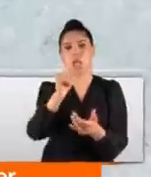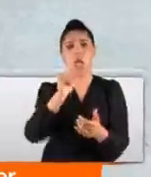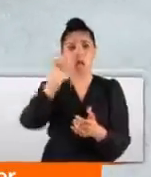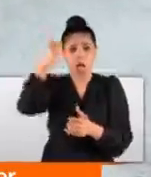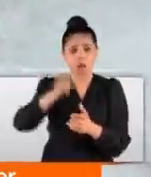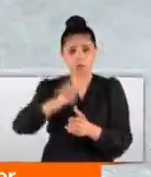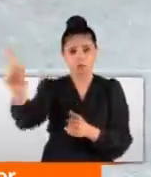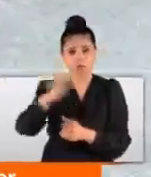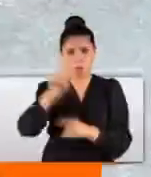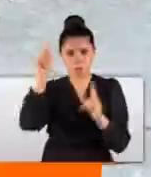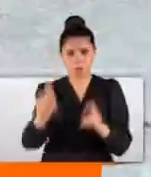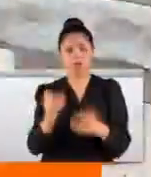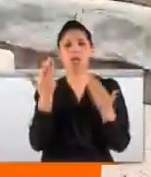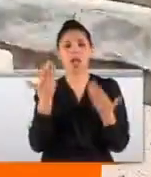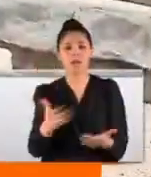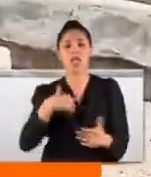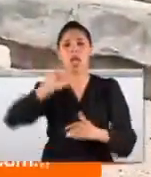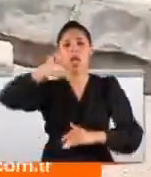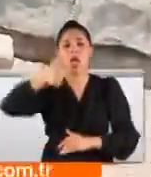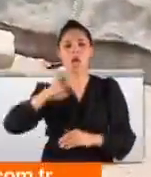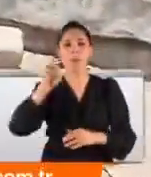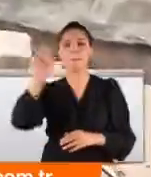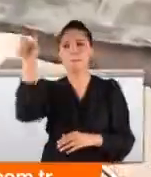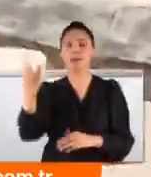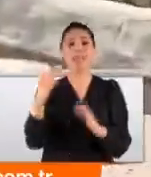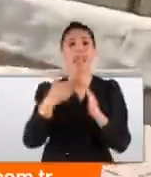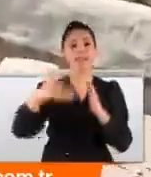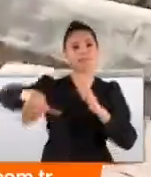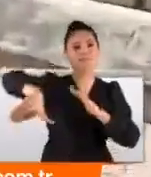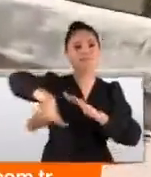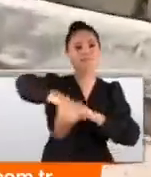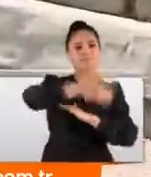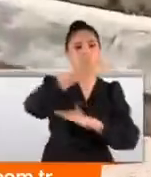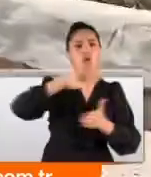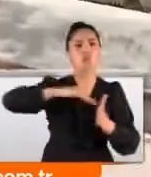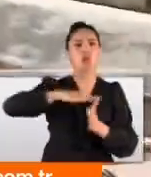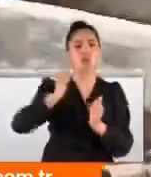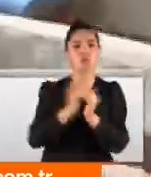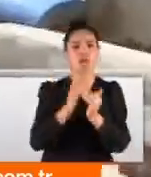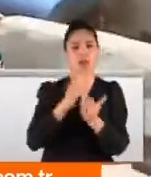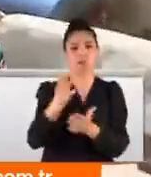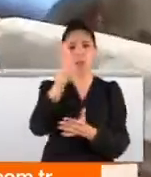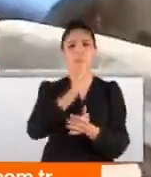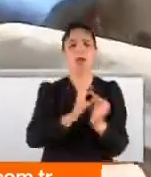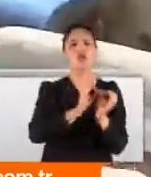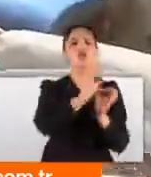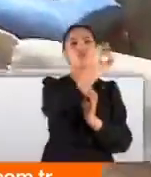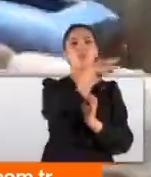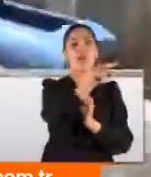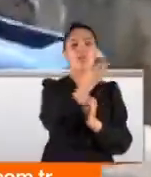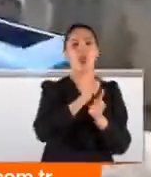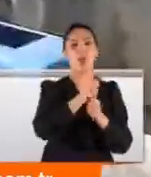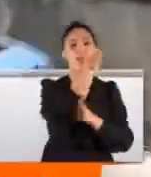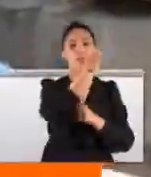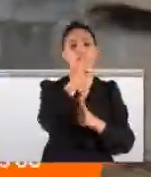mü götürüyorsunuz böyle? Evet, her gün götürüyoruz ya. Pınar Hanım evinden çıktı, bulaşıklarını da yanına aldı ve 500 metre ilerideki işte